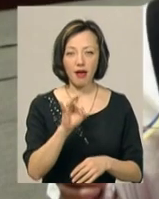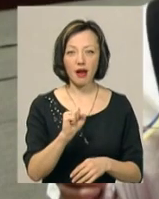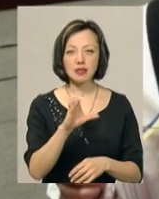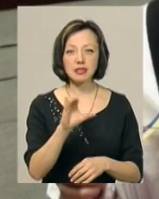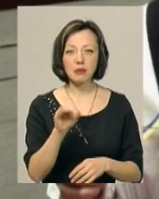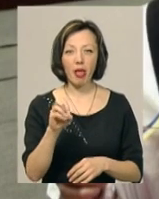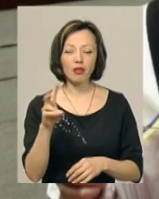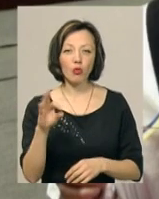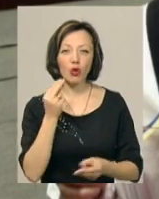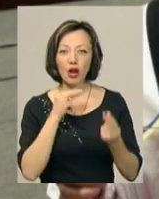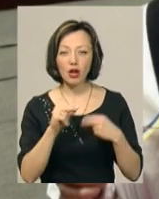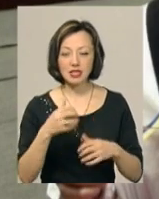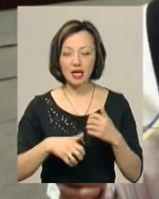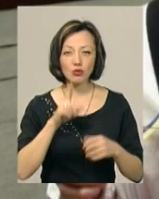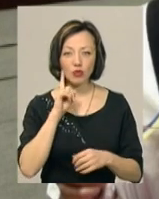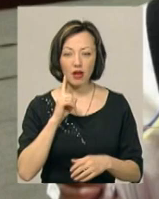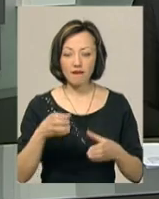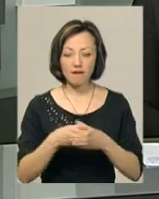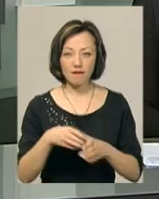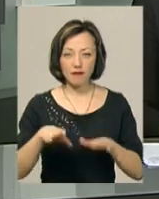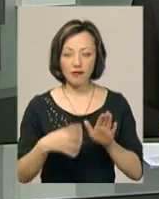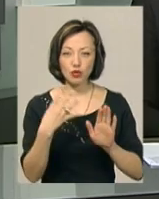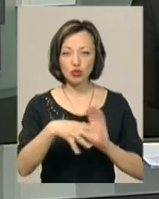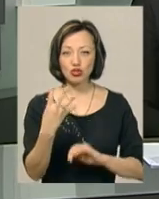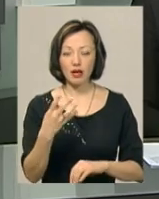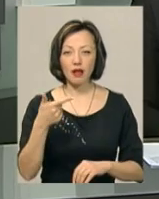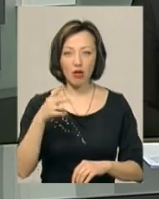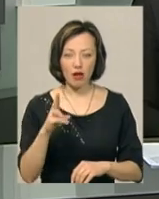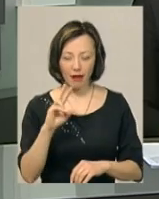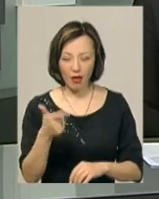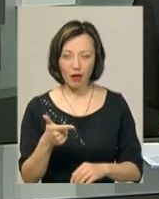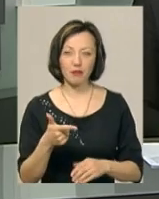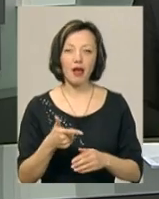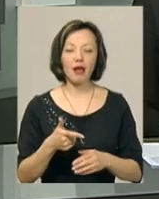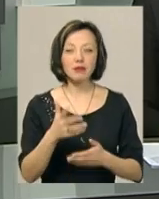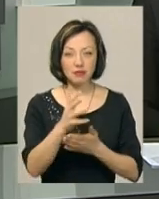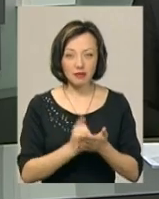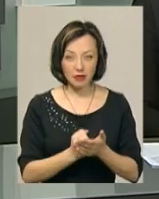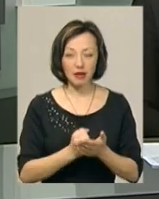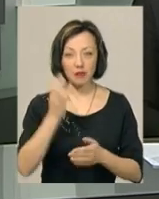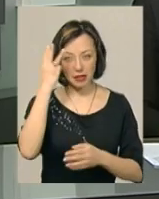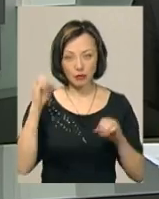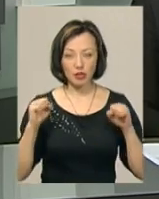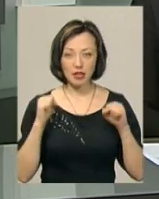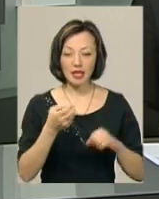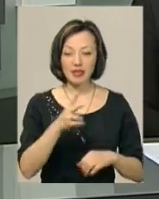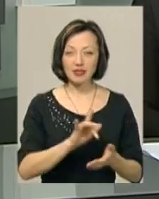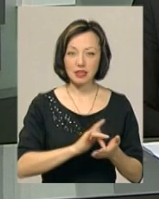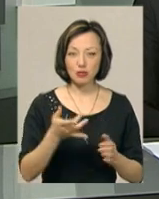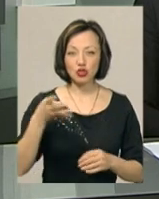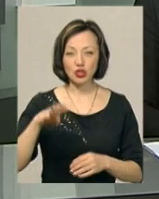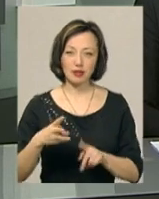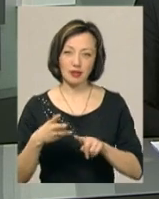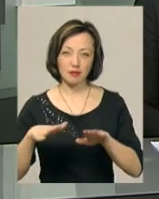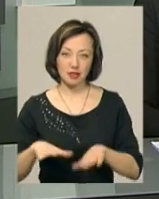стала кращою серед юніорок у ваговій категорії до 44 кілограмів. На рахунку хмельницьких тхеквондистів – 2 срібних та